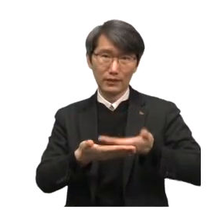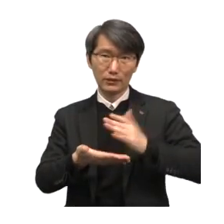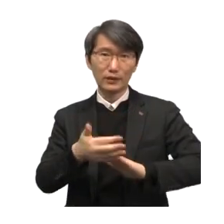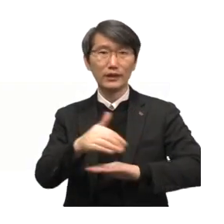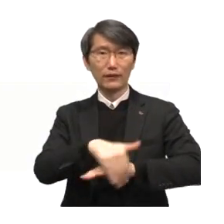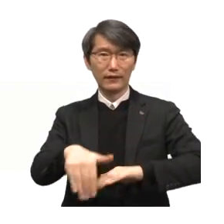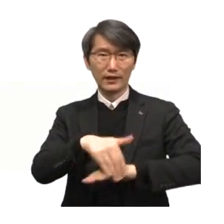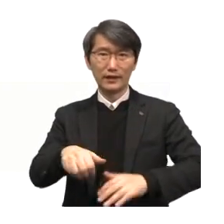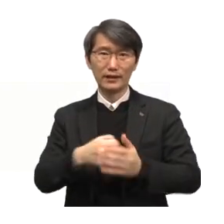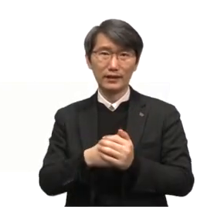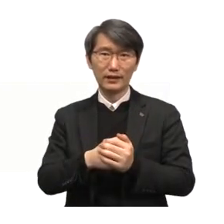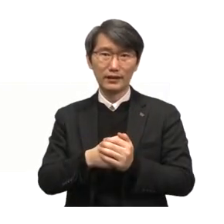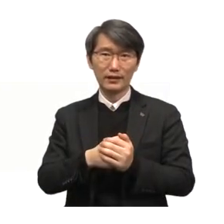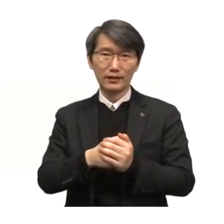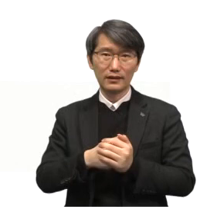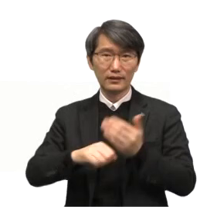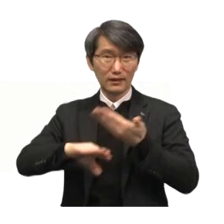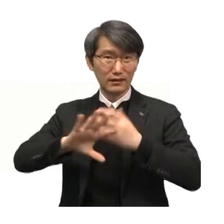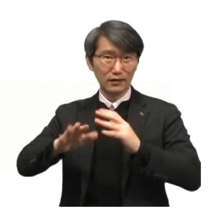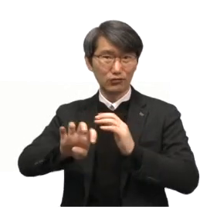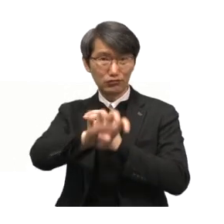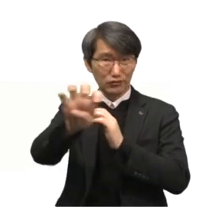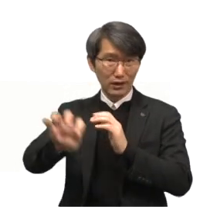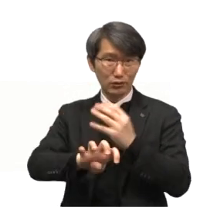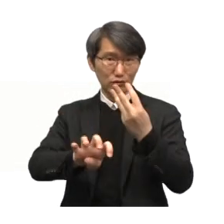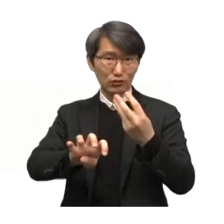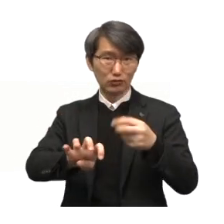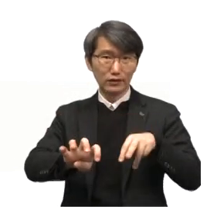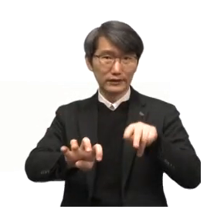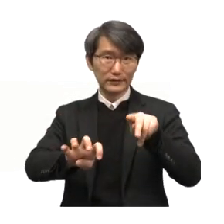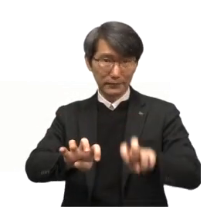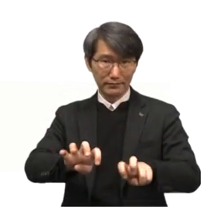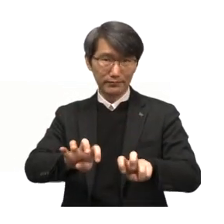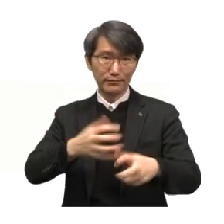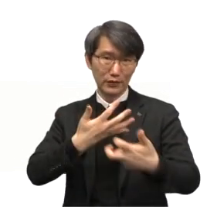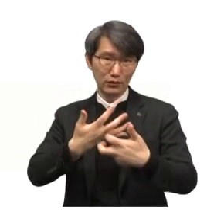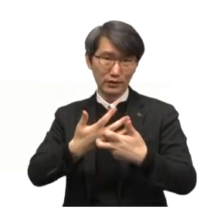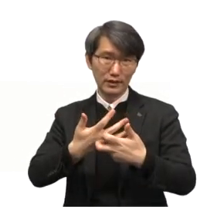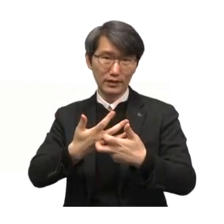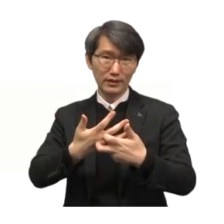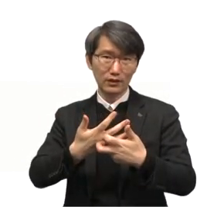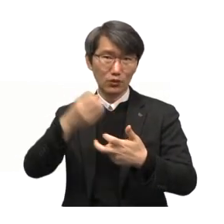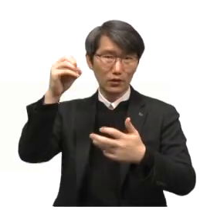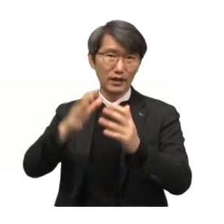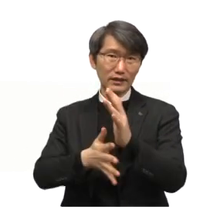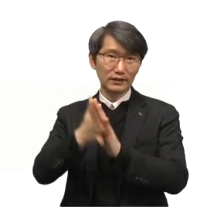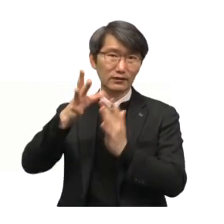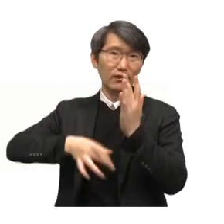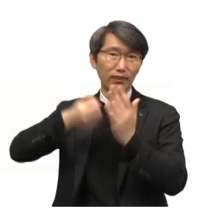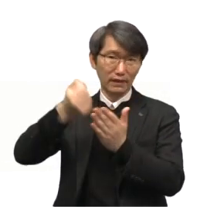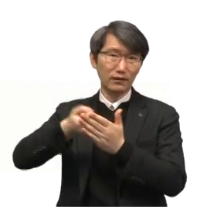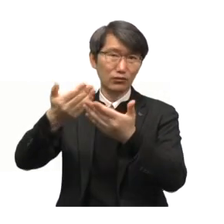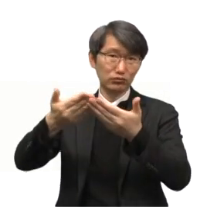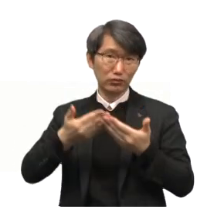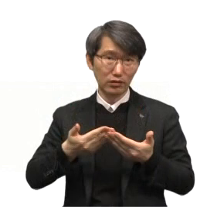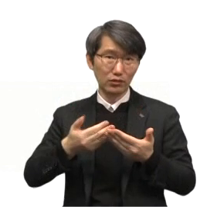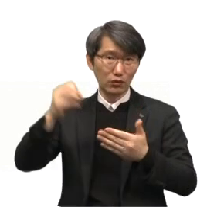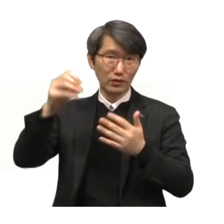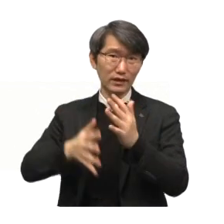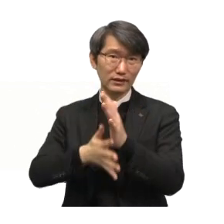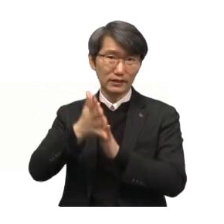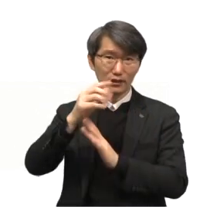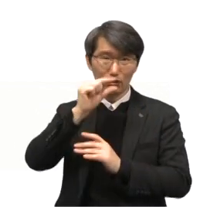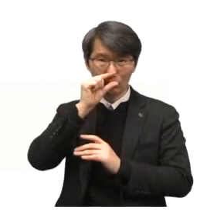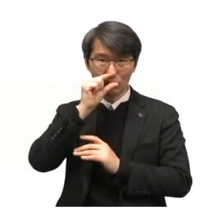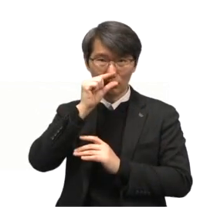유럽의이 정밀 의료 분야를 선도하는 룩셈부르크 국립보건원이 우리 그 고양시를 선택하면서 고양시가